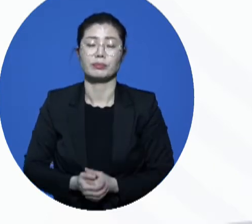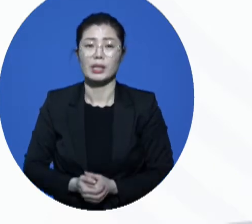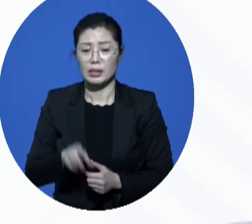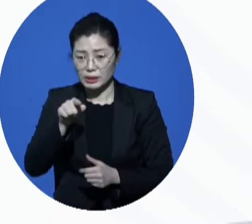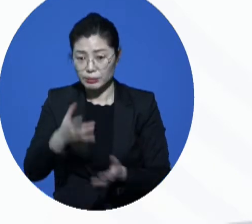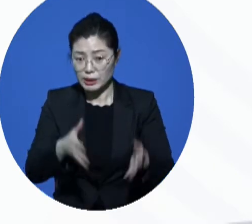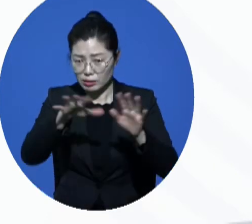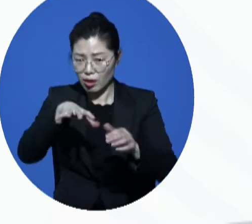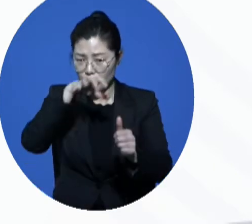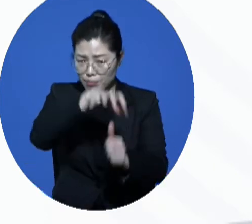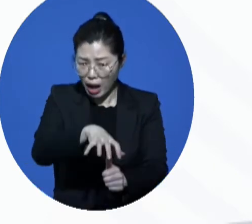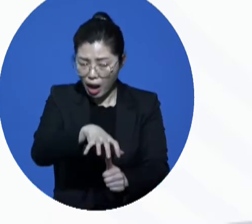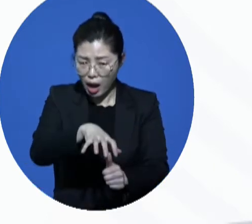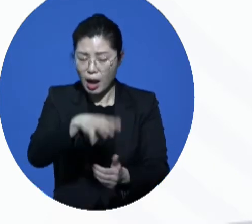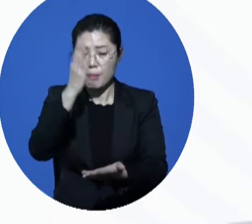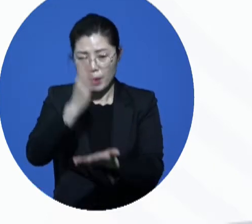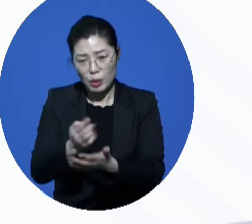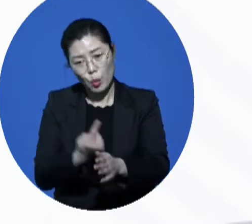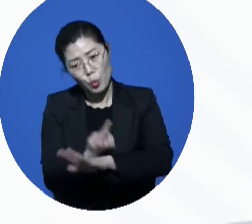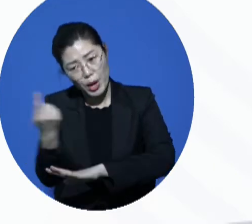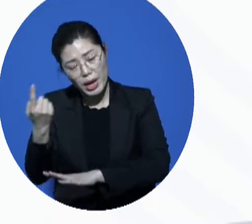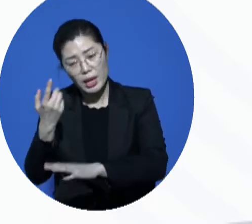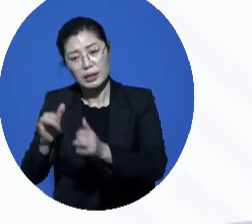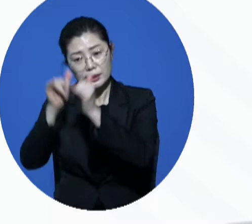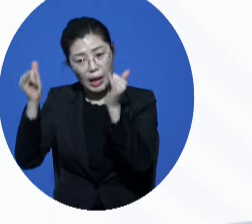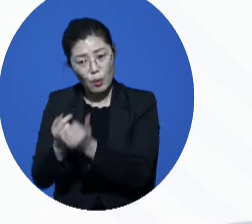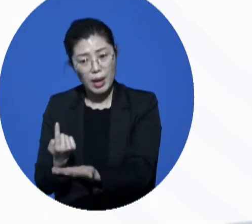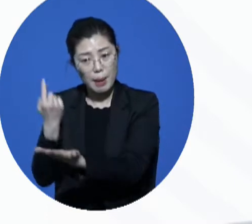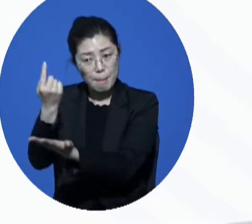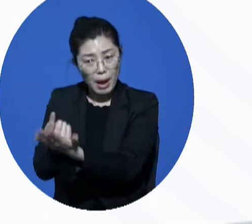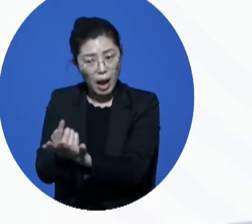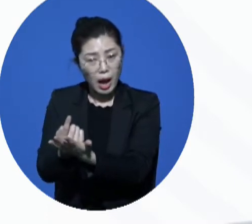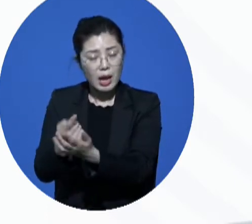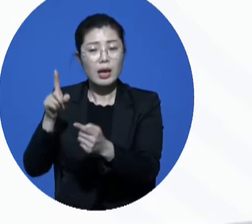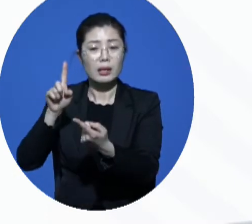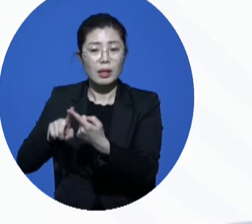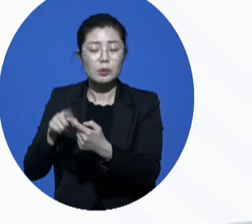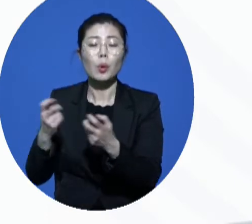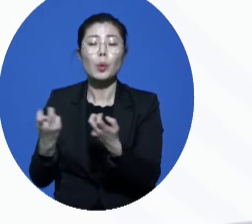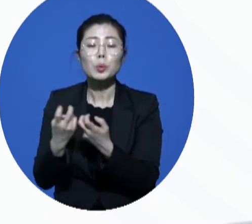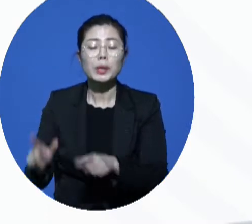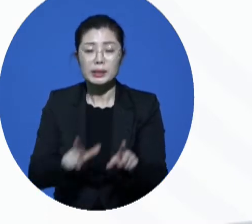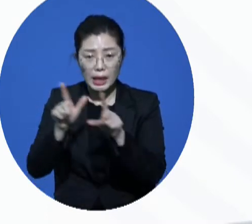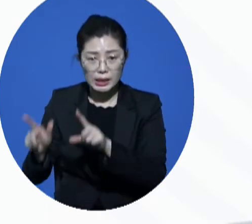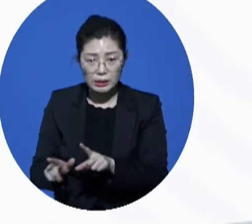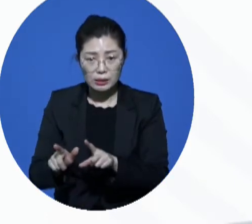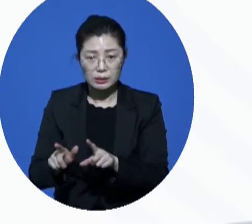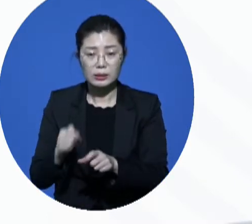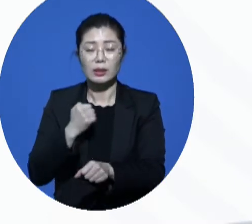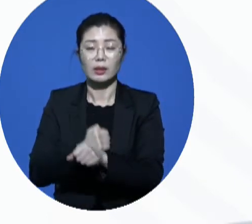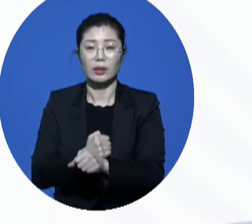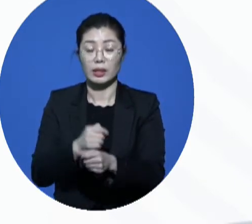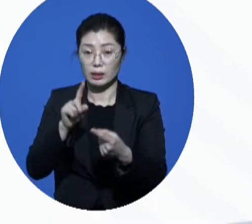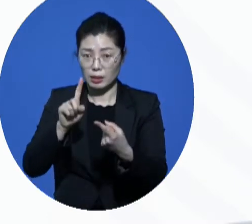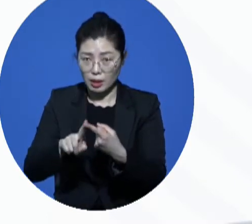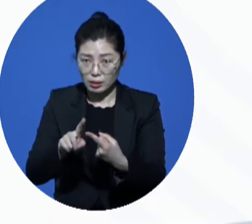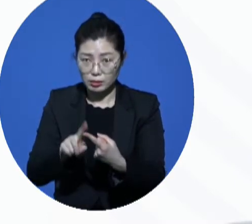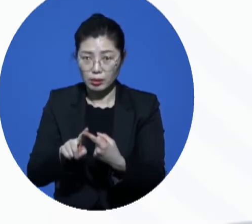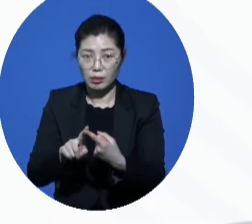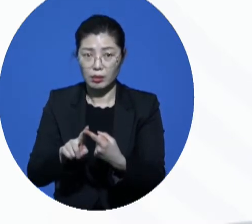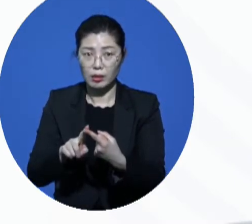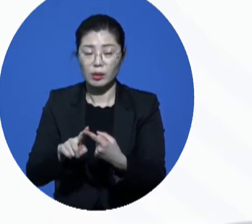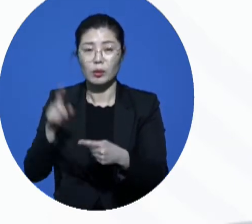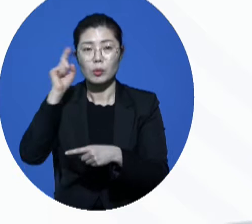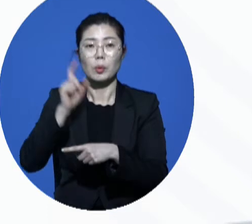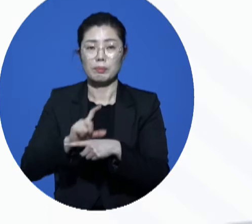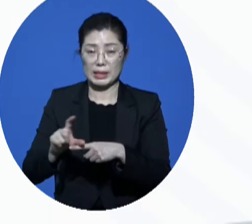전략들이 필요한지 최소한의 조건, 탈시설은 최종 종착지가 아니라 다른 삶을 살아가기 위한 상당히 전제되는 조건일 수밖에